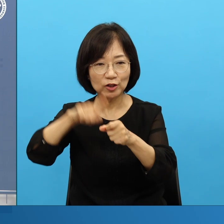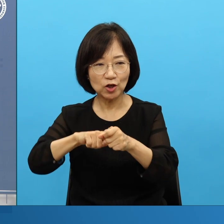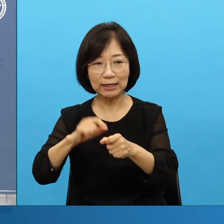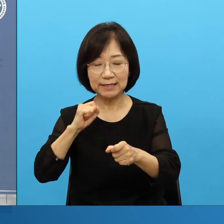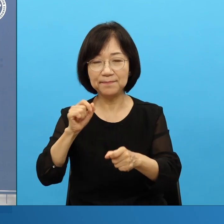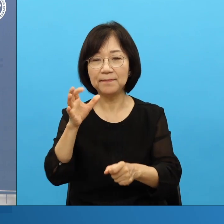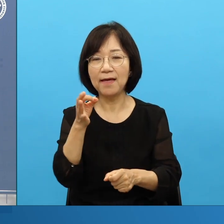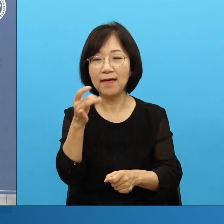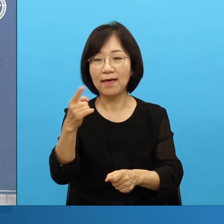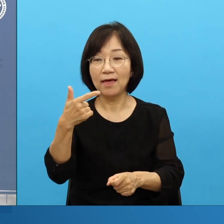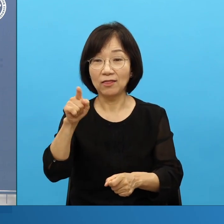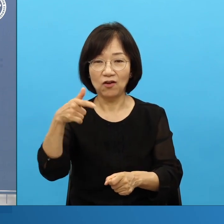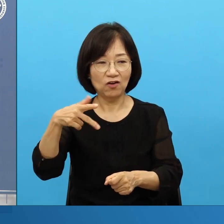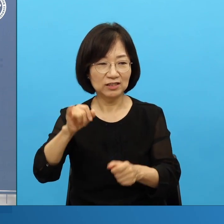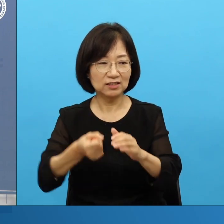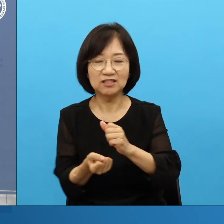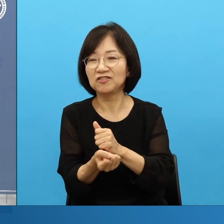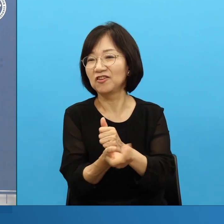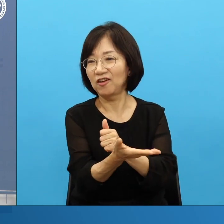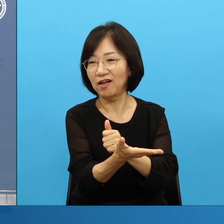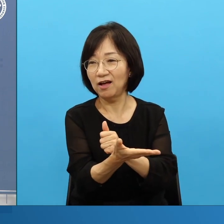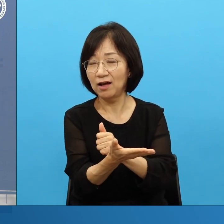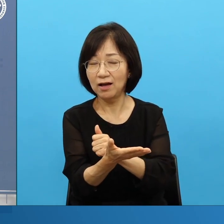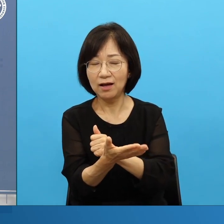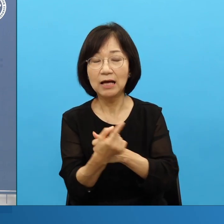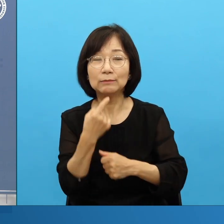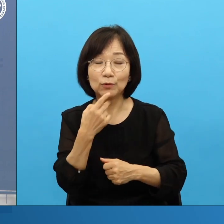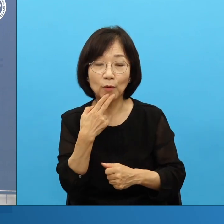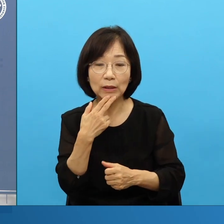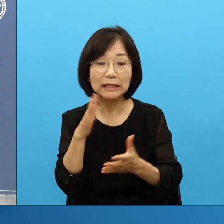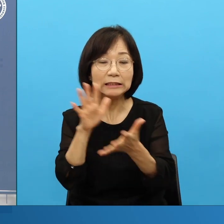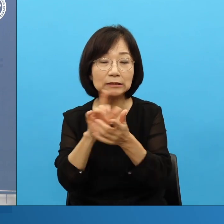he'll be able to 안 feel that. 들었는데 He 안다니까요. has not heard it,